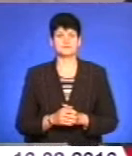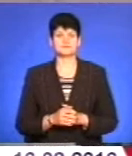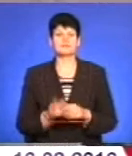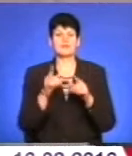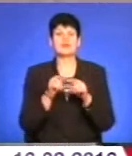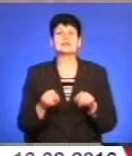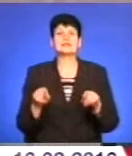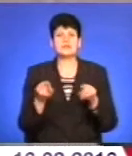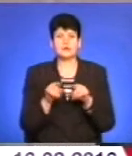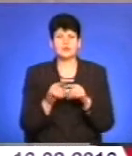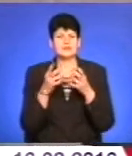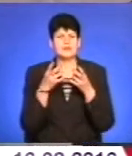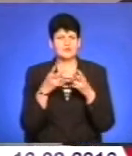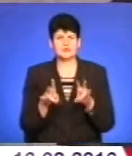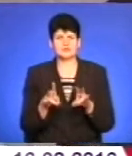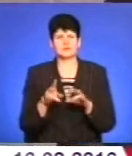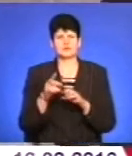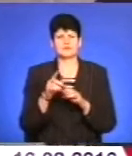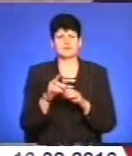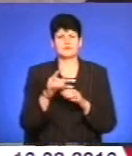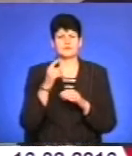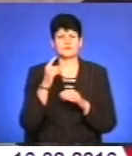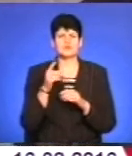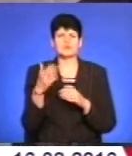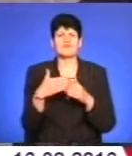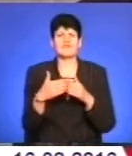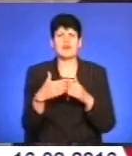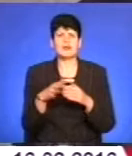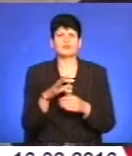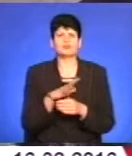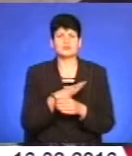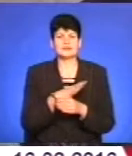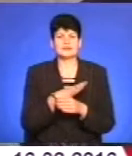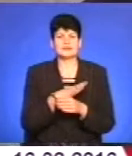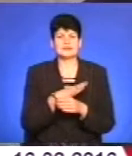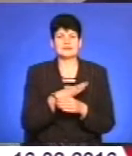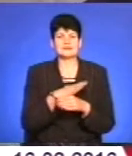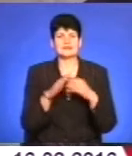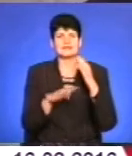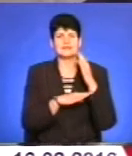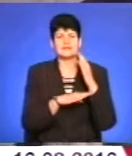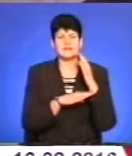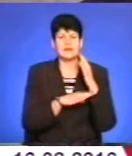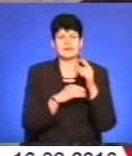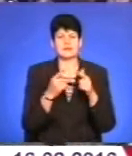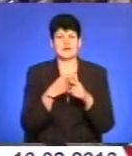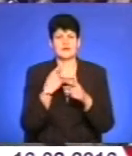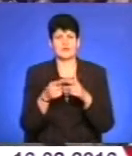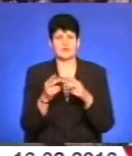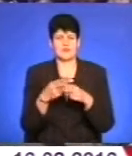Також не потрібно опускати момент, щоб двері були або з дерева, або з